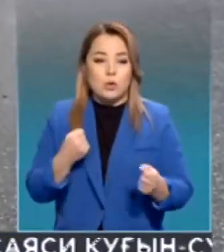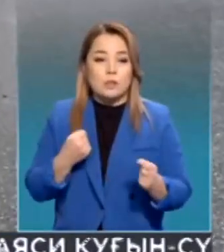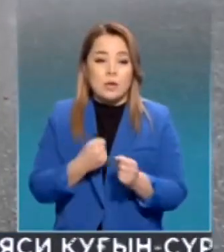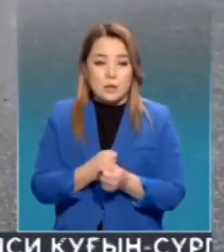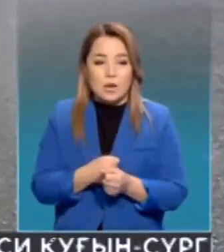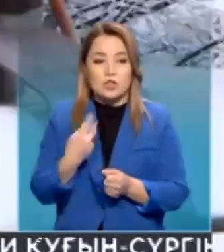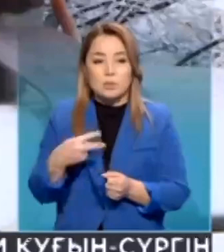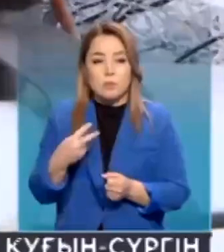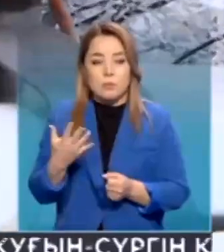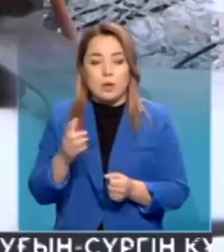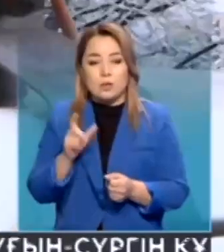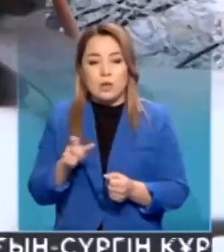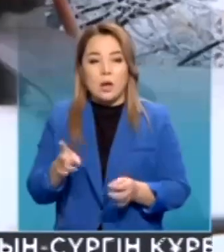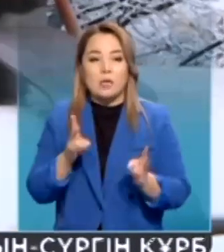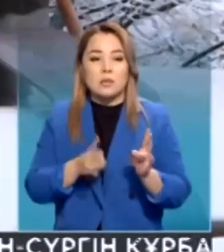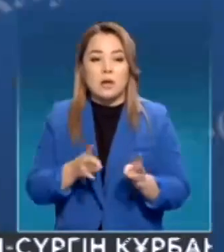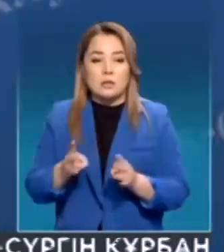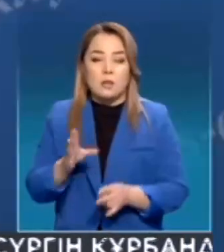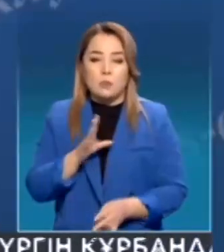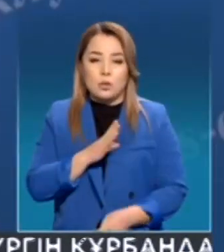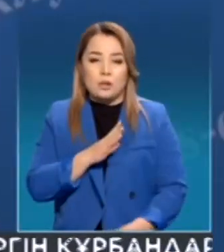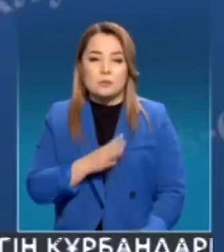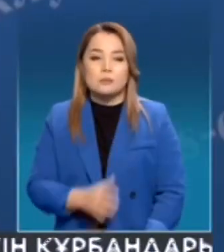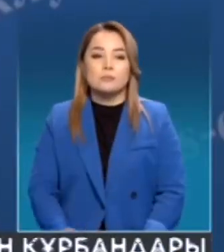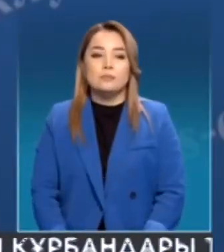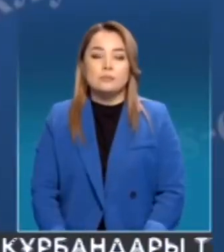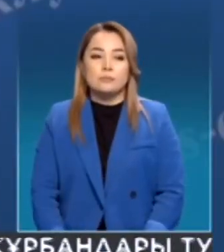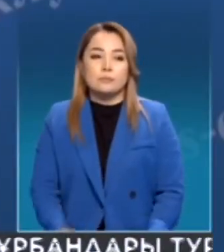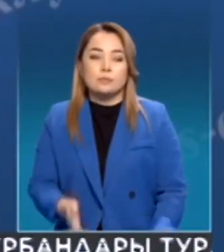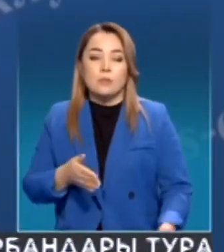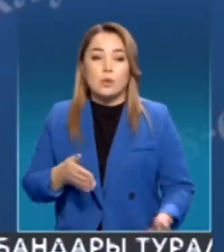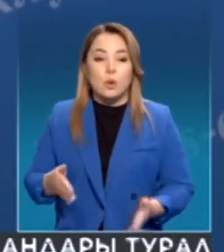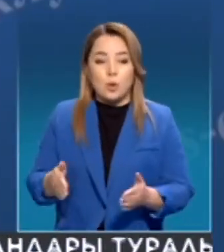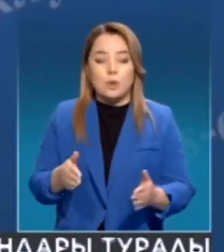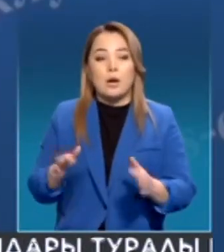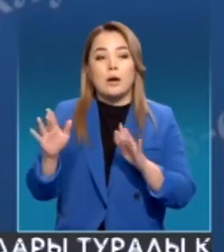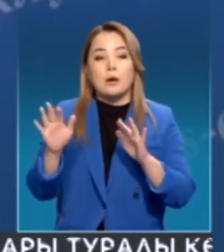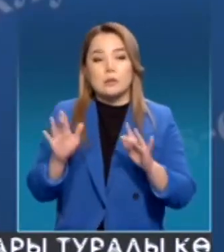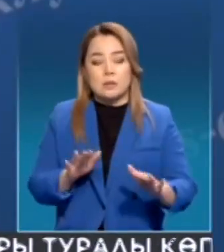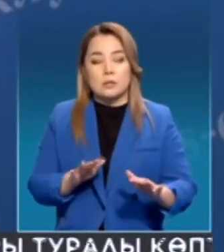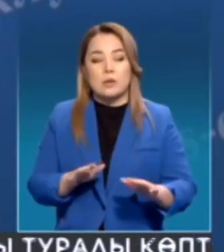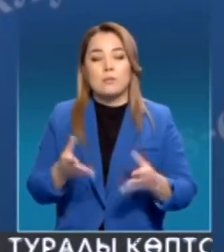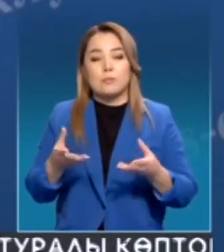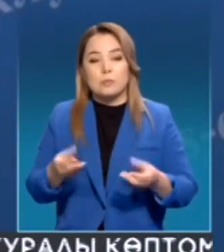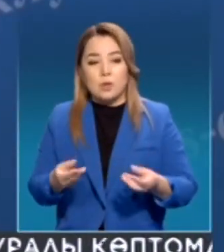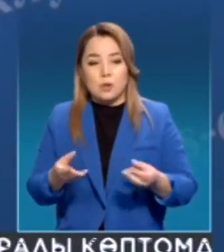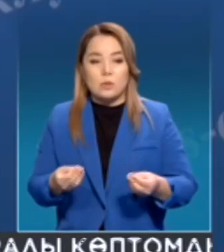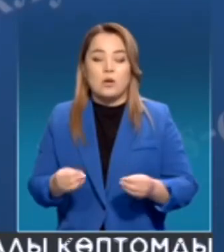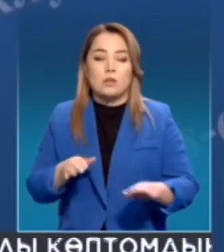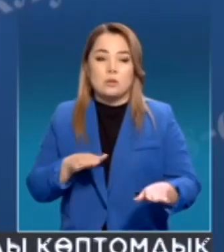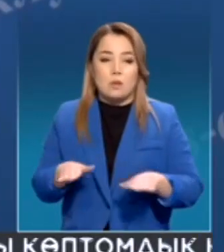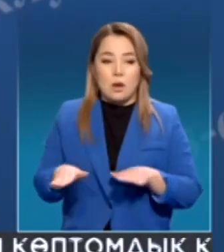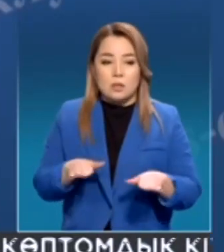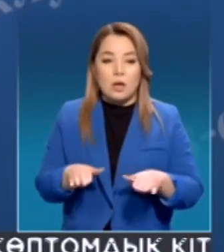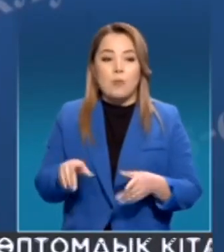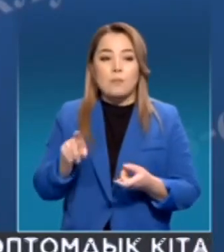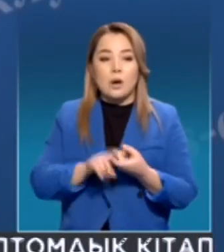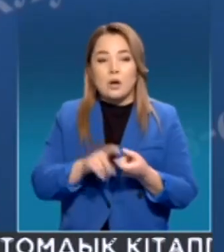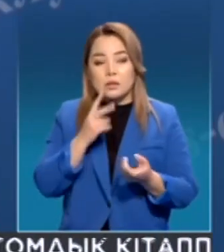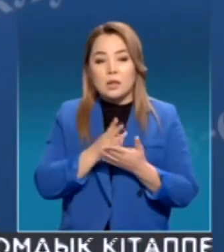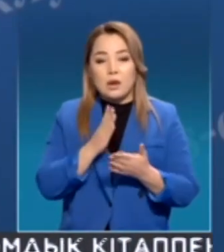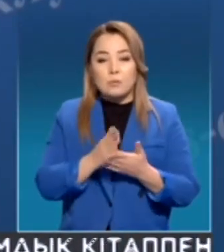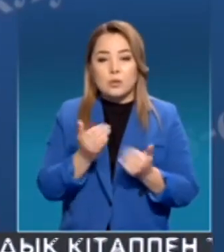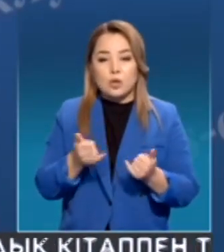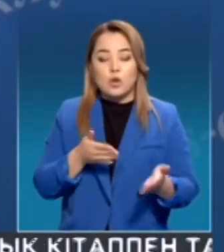тіркеліп, 25 жолаушы жарақат алған. Жылда қар немесе жаңбырдың күрт түсуіне байланысты